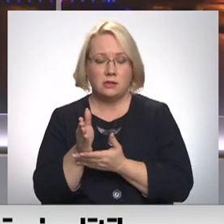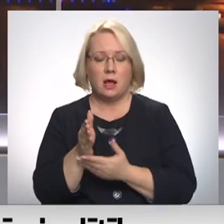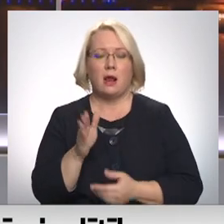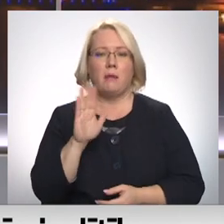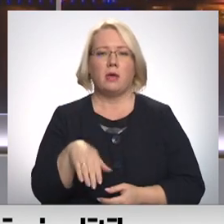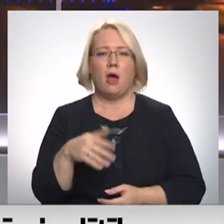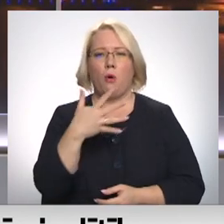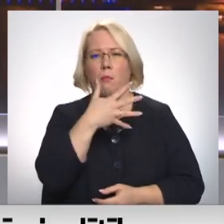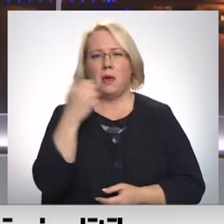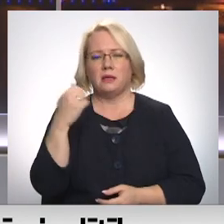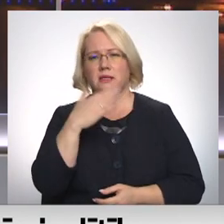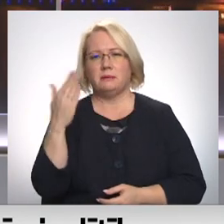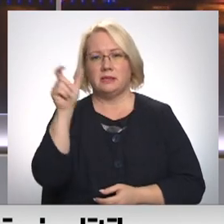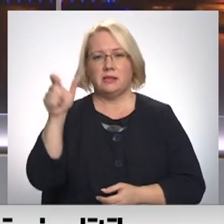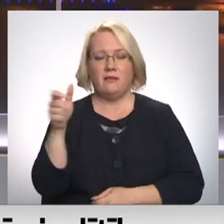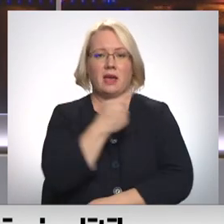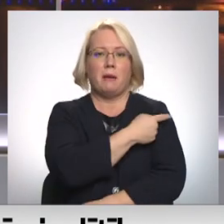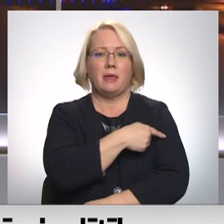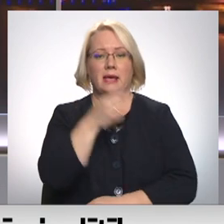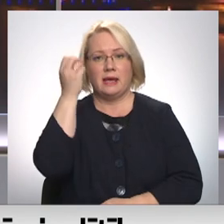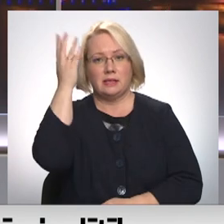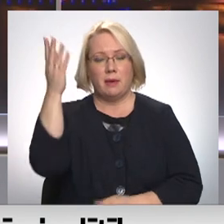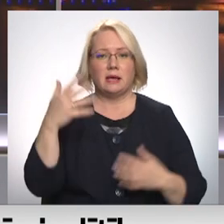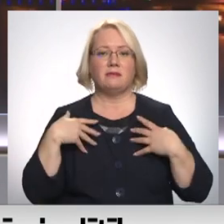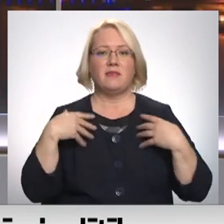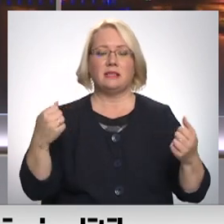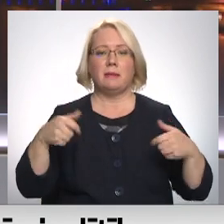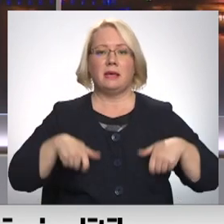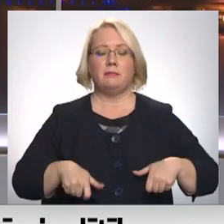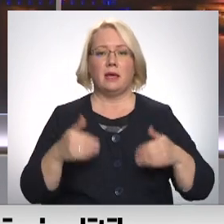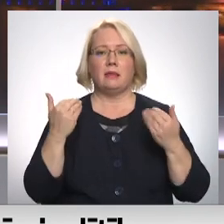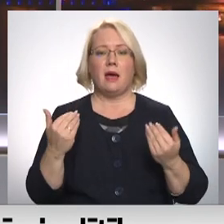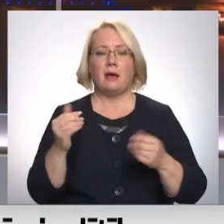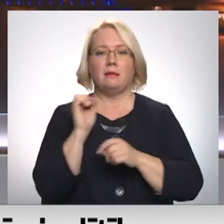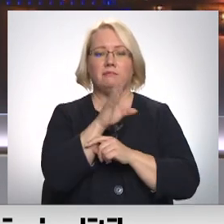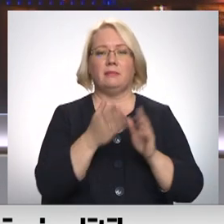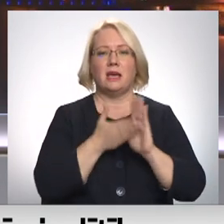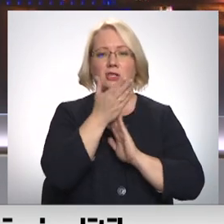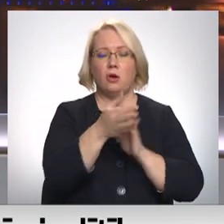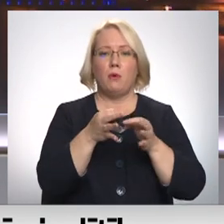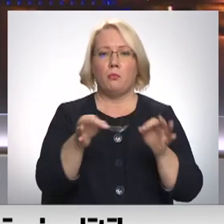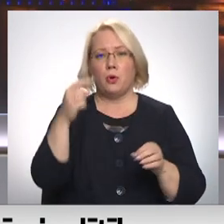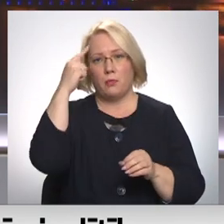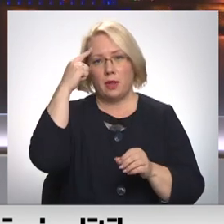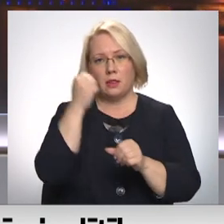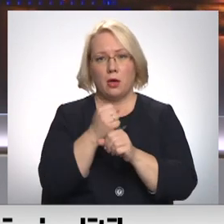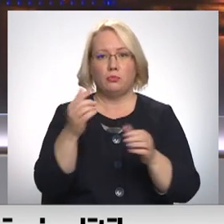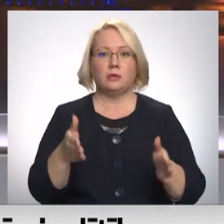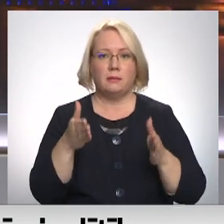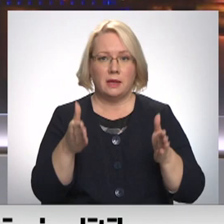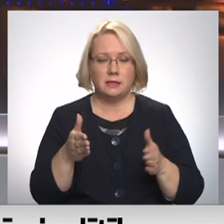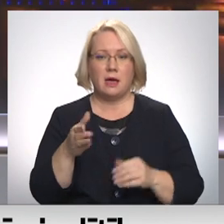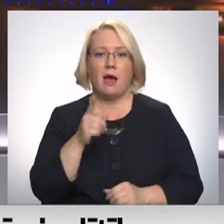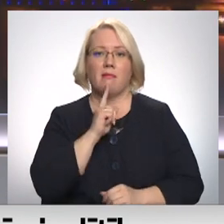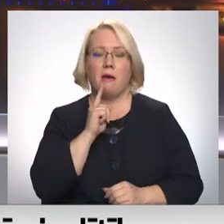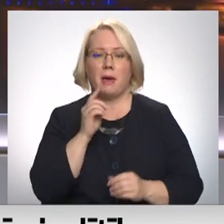nekā 500 cilvēkiem ar medicīnisko izglītību, kuri veselības inspekcijai šurden iesūtīja iesniegumus par brīvprātīgo darbu slimnīcās,